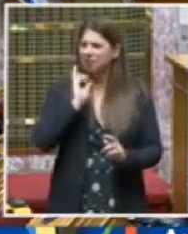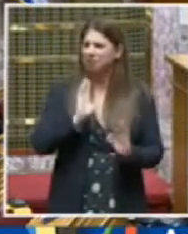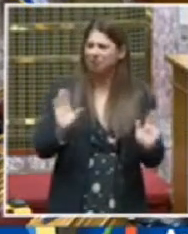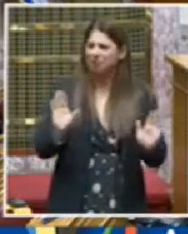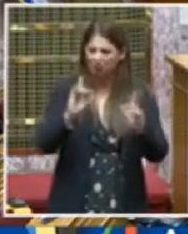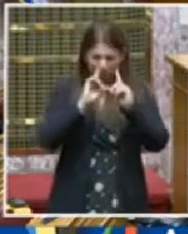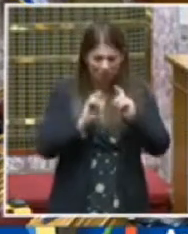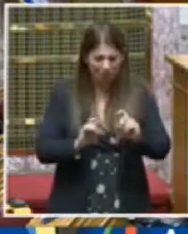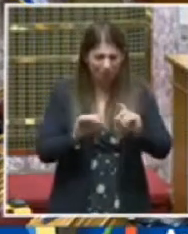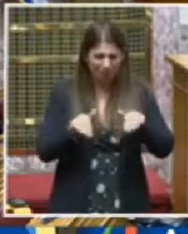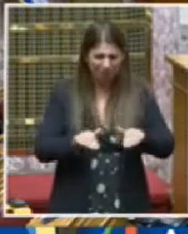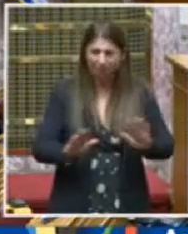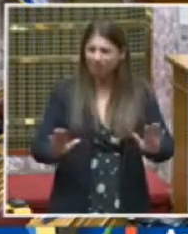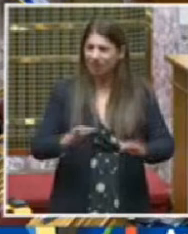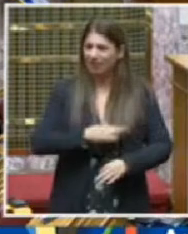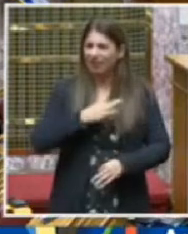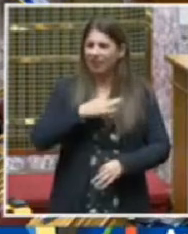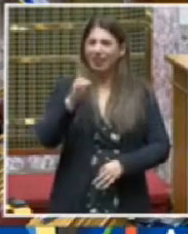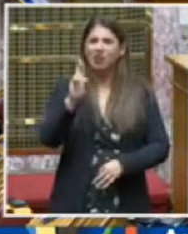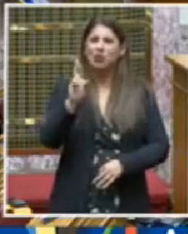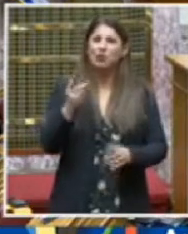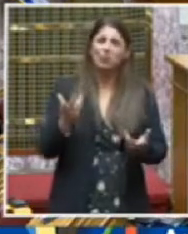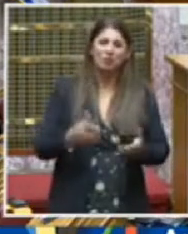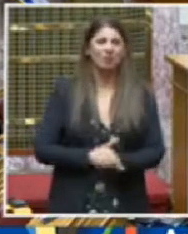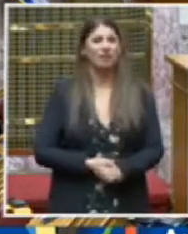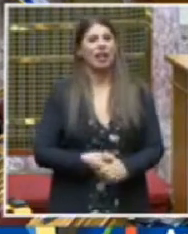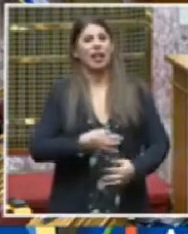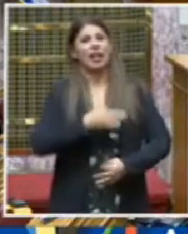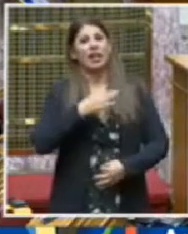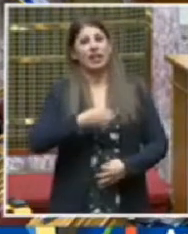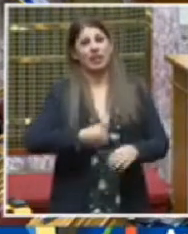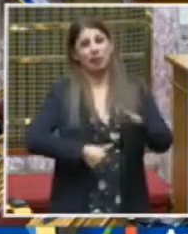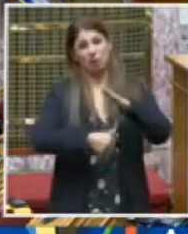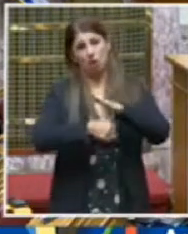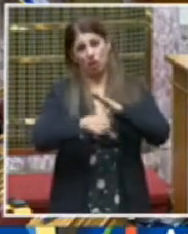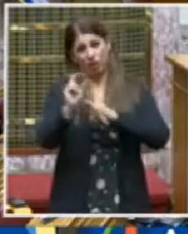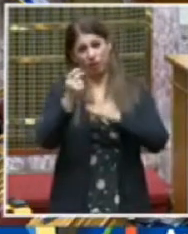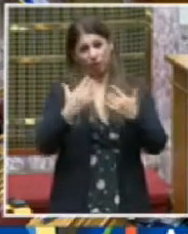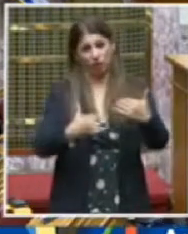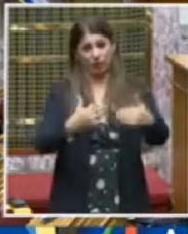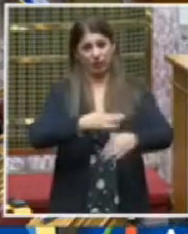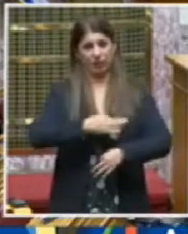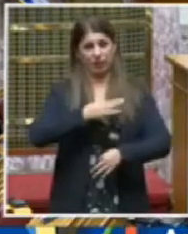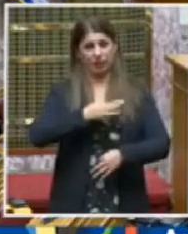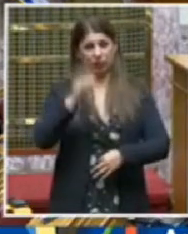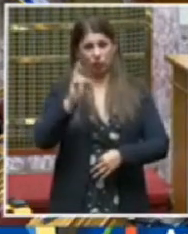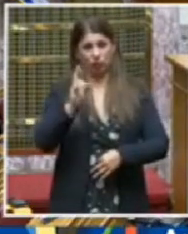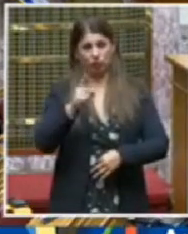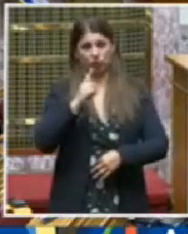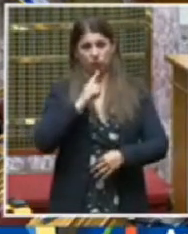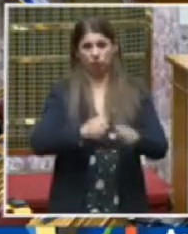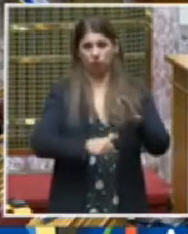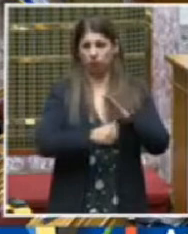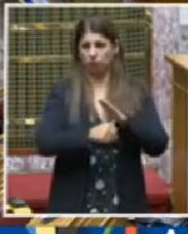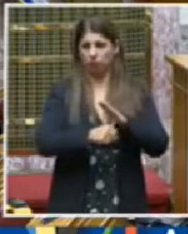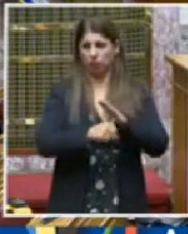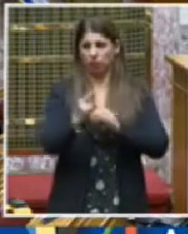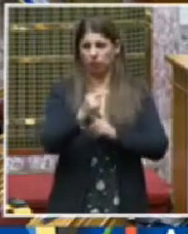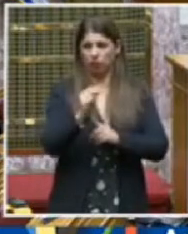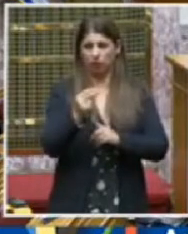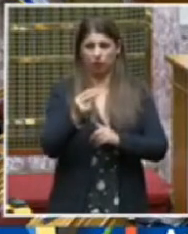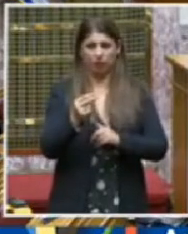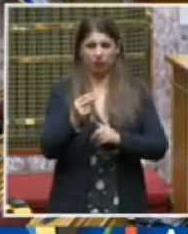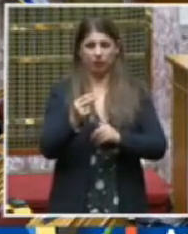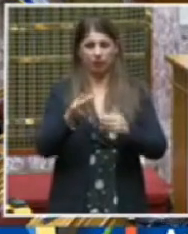τέτοιας υποχρεωτικότητας, κύριε Ρουσόπουλε. Κύριε Πρόεδρε της Βουλής, κύριε Ρουσόπουλε, Πρόεδρε της Κοινοβουλευτικής Συνέλευσης του Συμβουλίου της Ευρώπης,